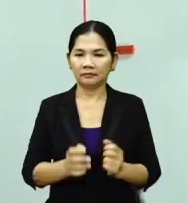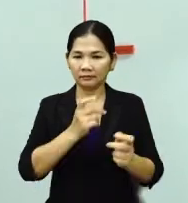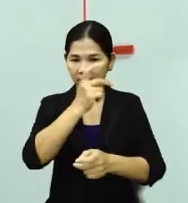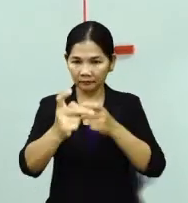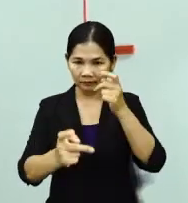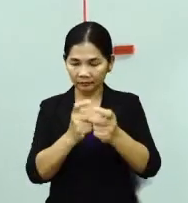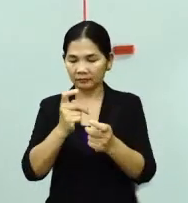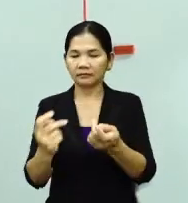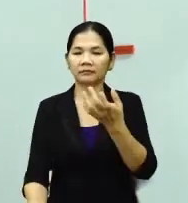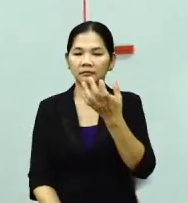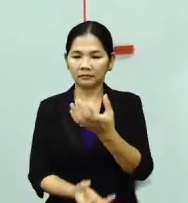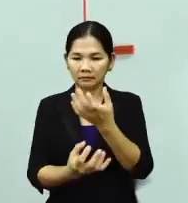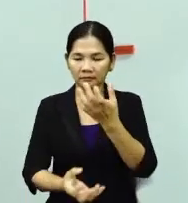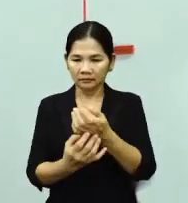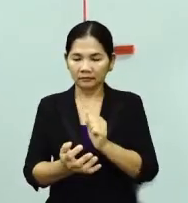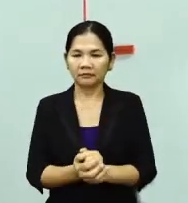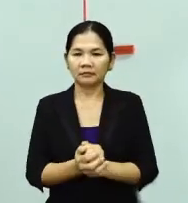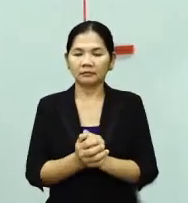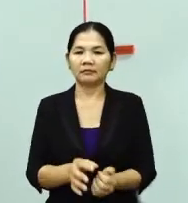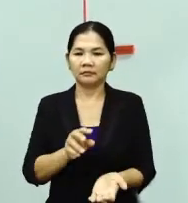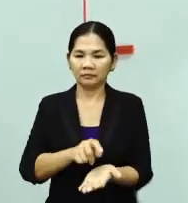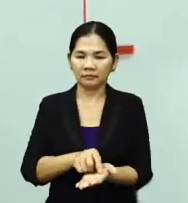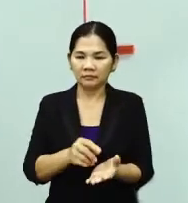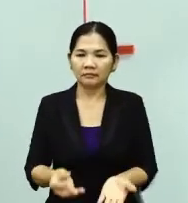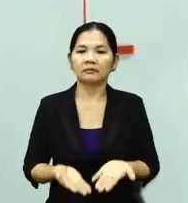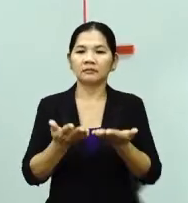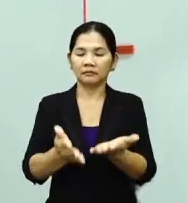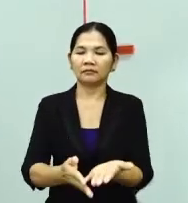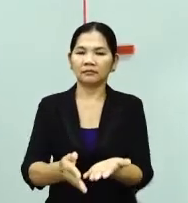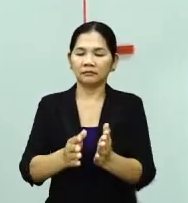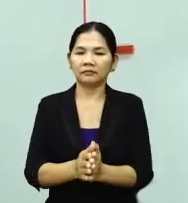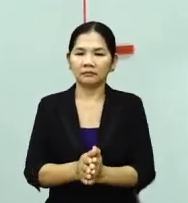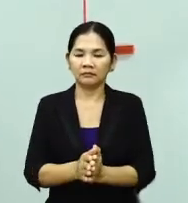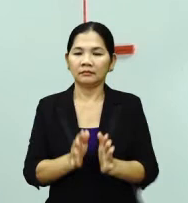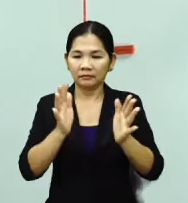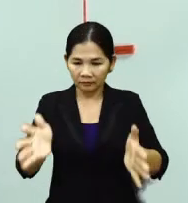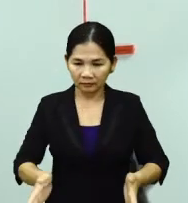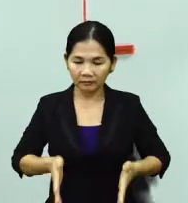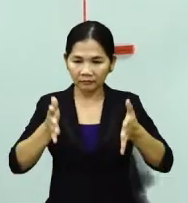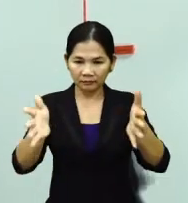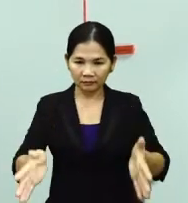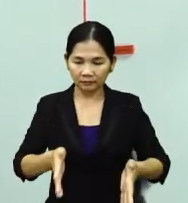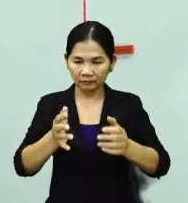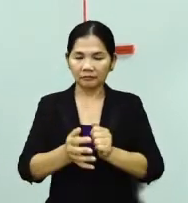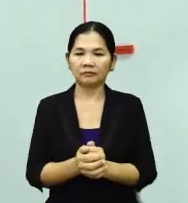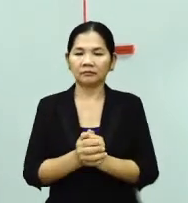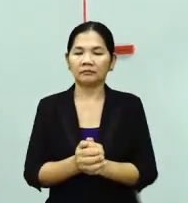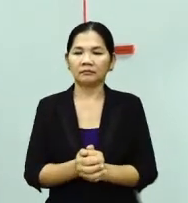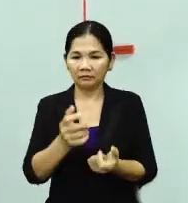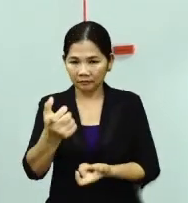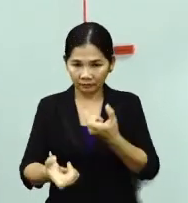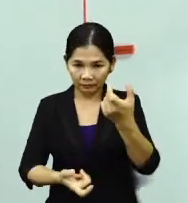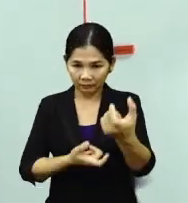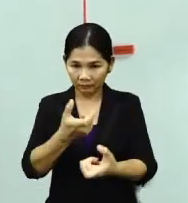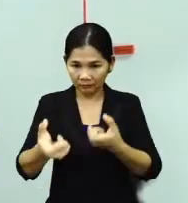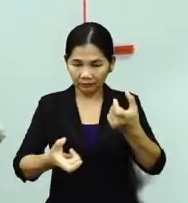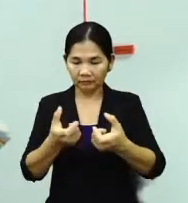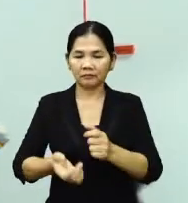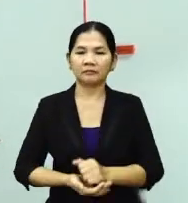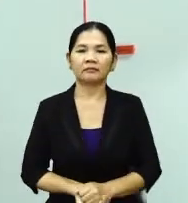tế đạc lơ rô tế đàm bấy giọt từ luộc